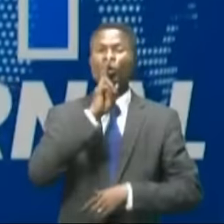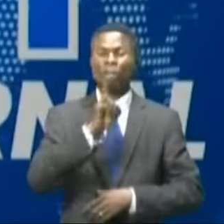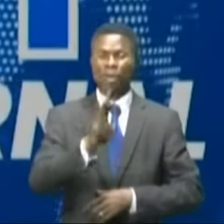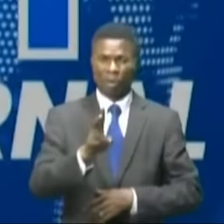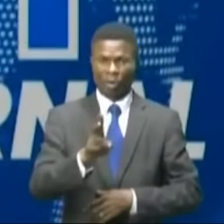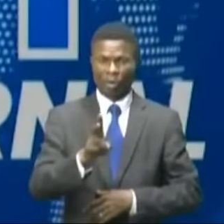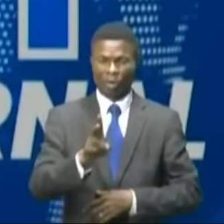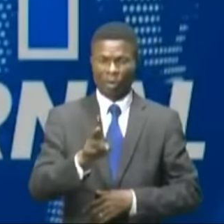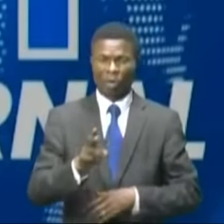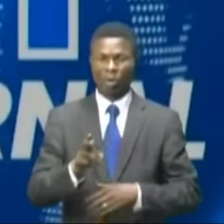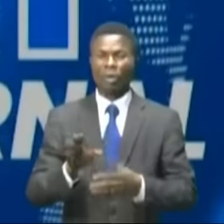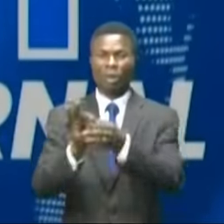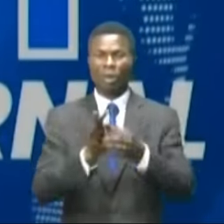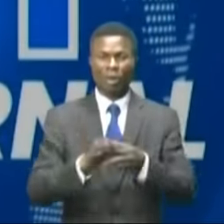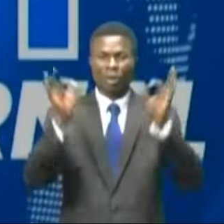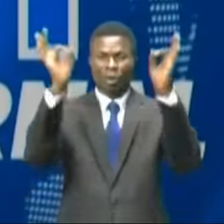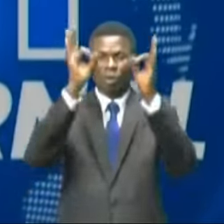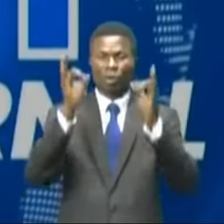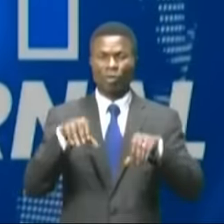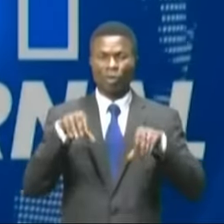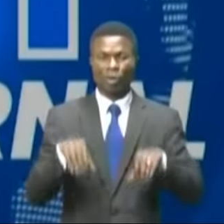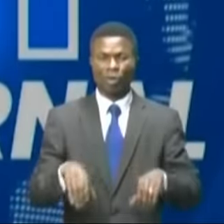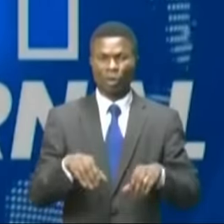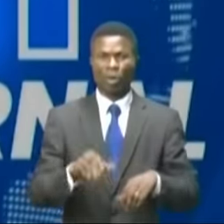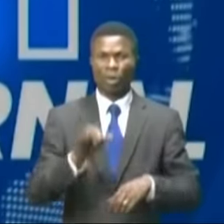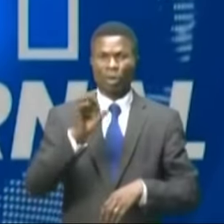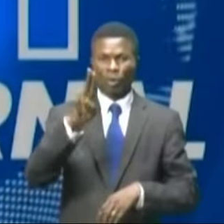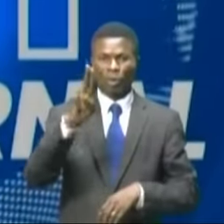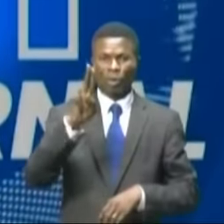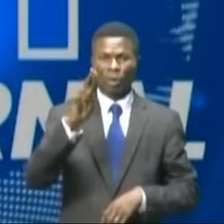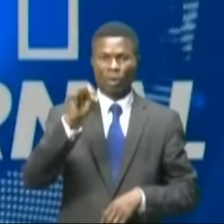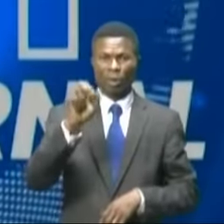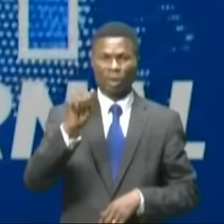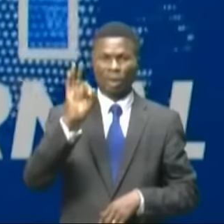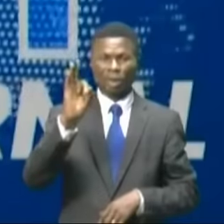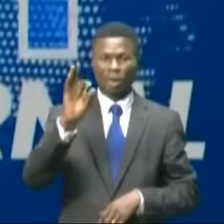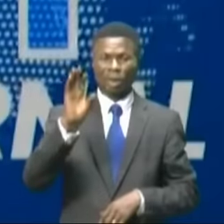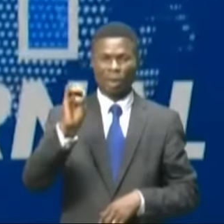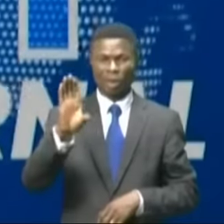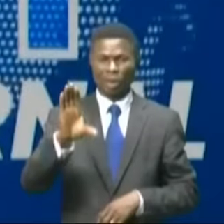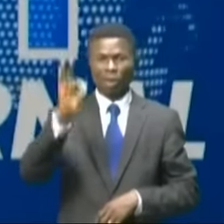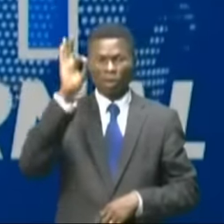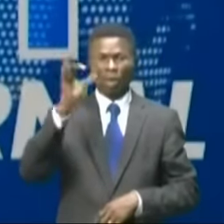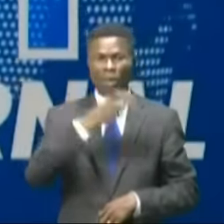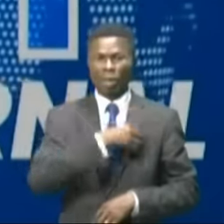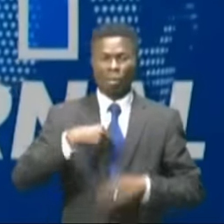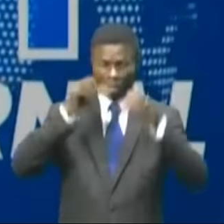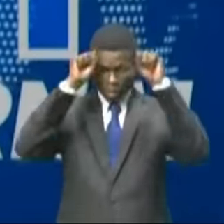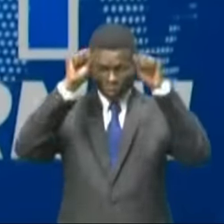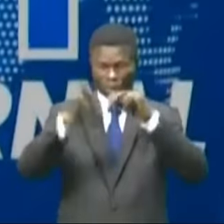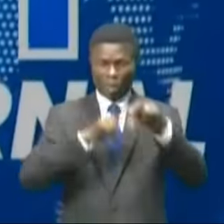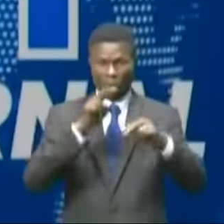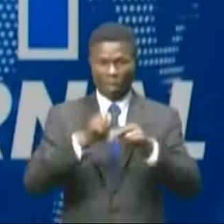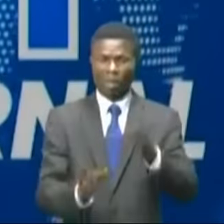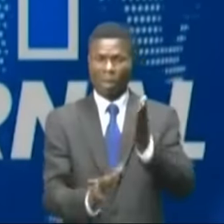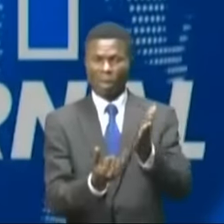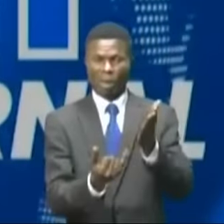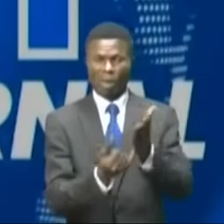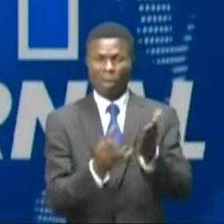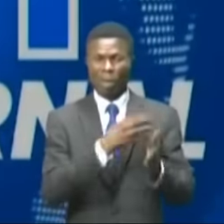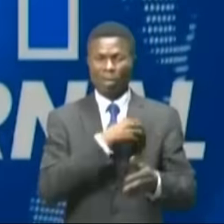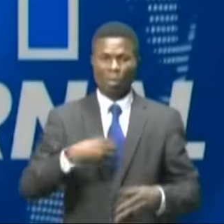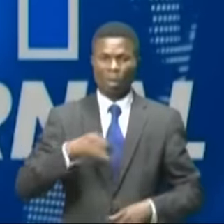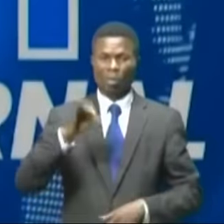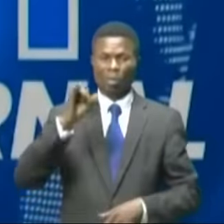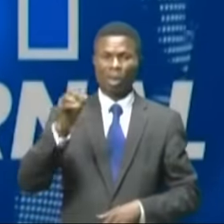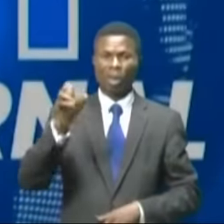à l'Union des fédéralistes du Congo, UNAFEC, après sa désignation en tant que présidente nationale intérimaire, Mme Mireille Massangou